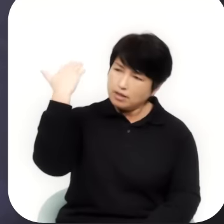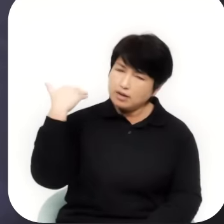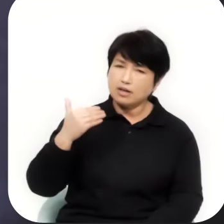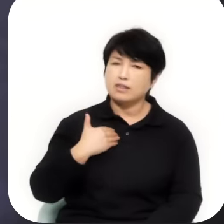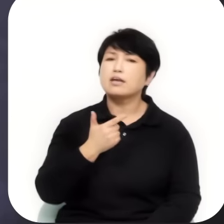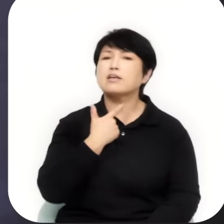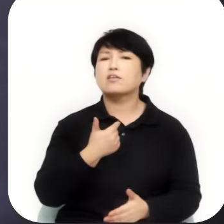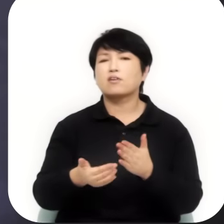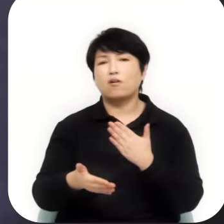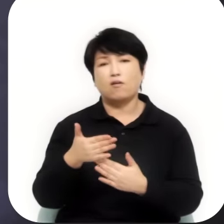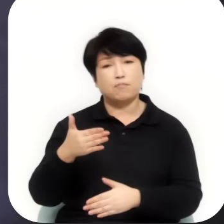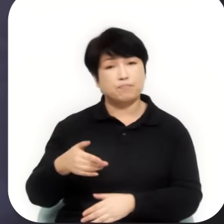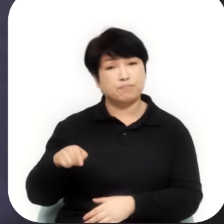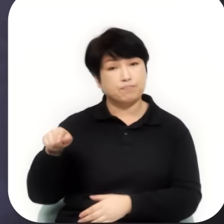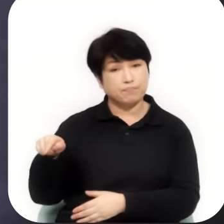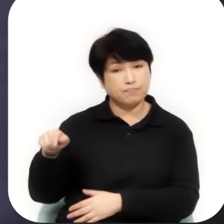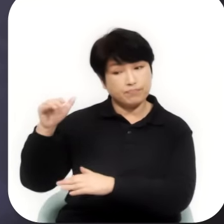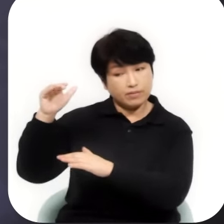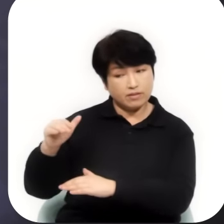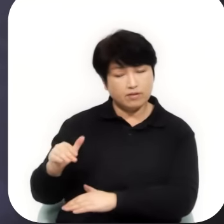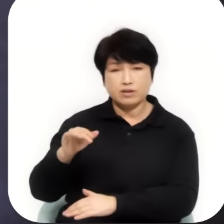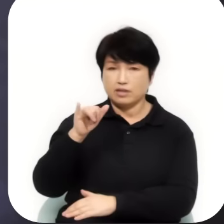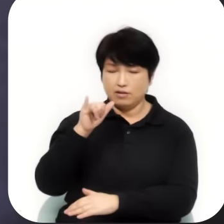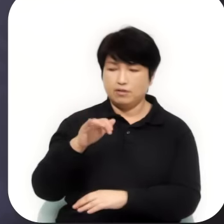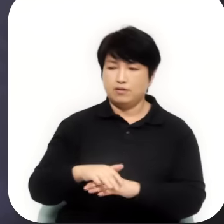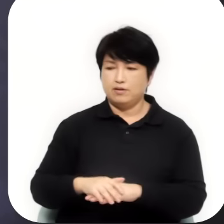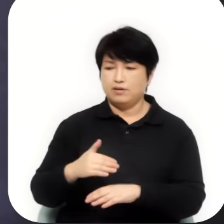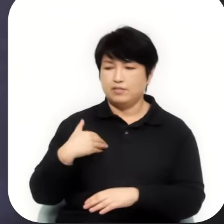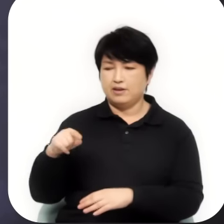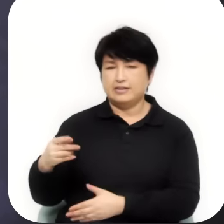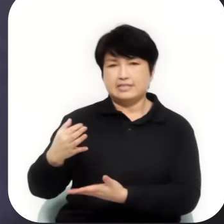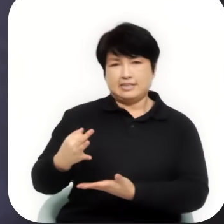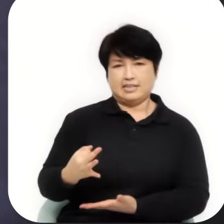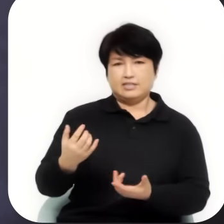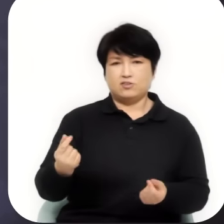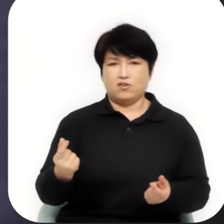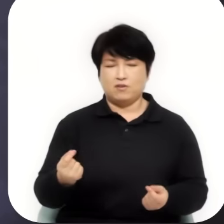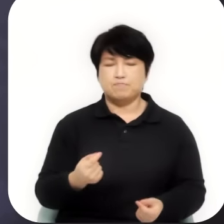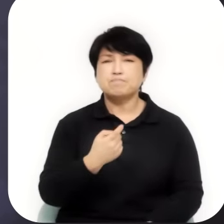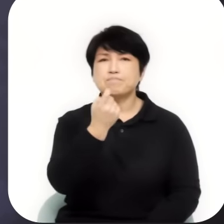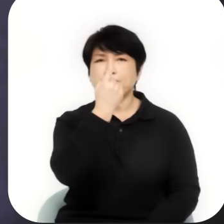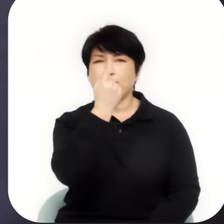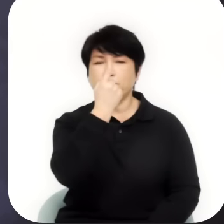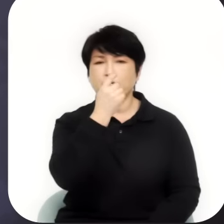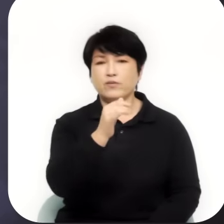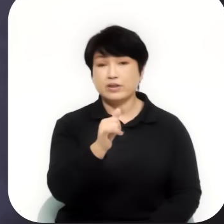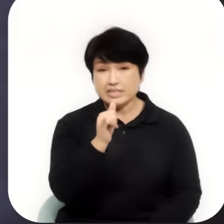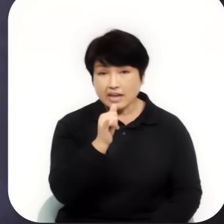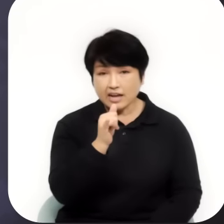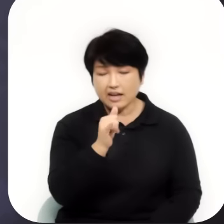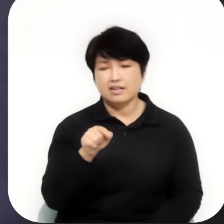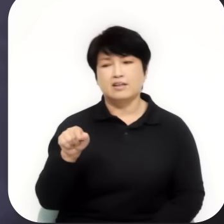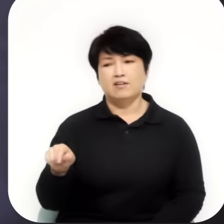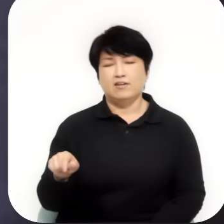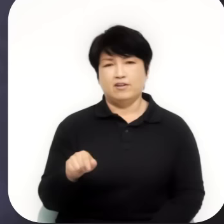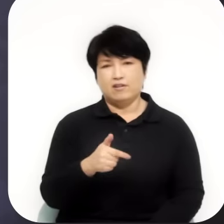과거에 내가 겪었던 경험이 이렇게 자산으로 남는 사람은 이게